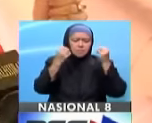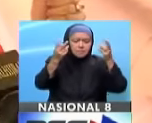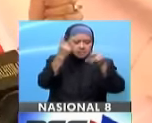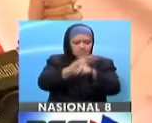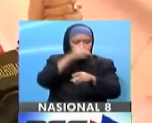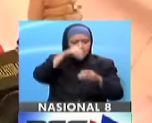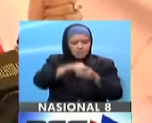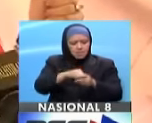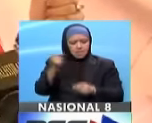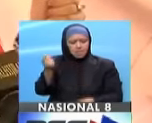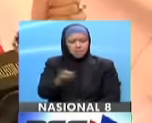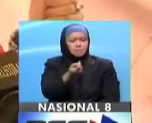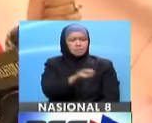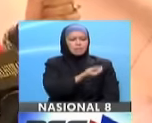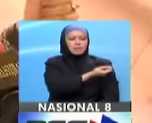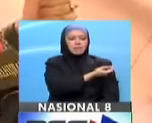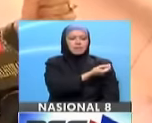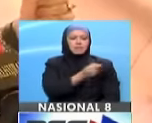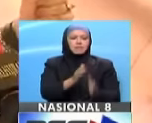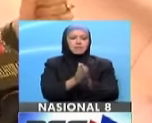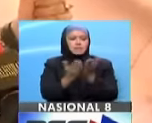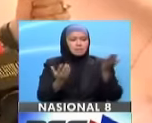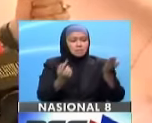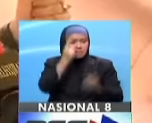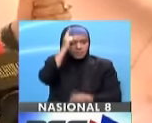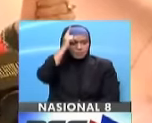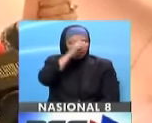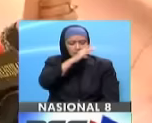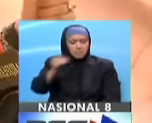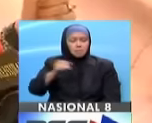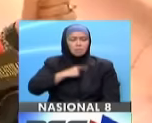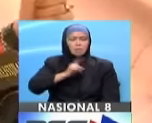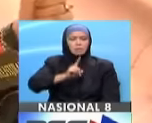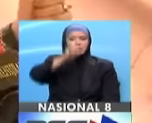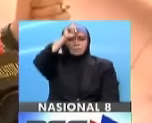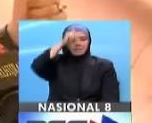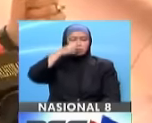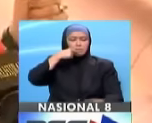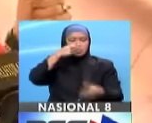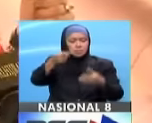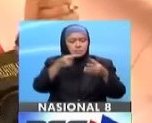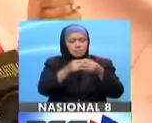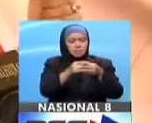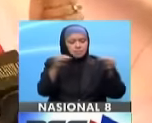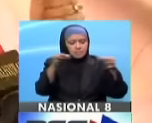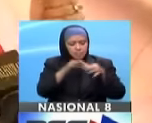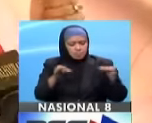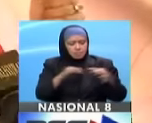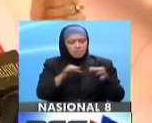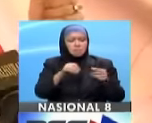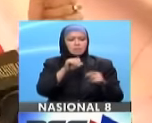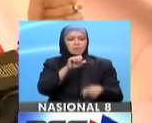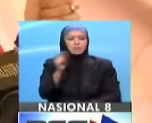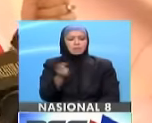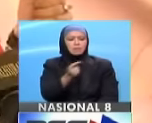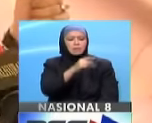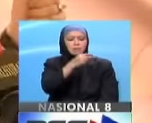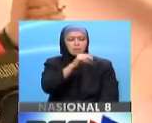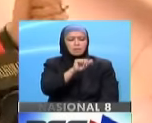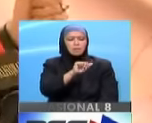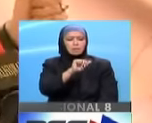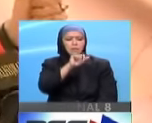Al-Quran. Bahkan Allah Subhanahu Wa Taala menyebutkan di dalam surah Al-Hujurat prinsip-prinsip akhlak